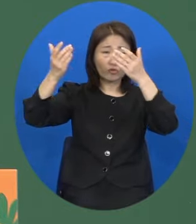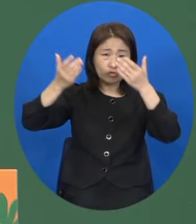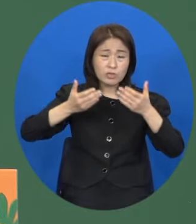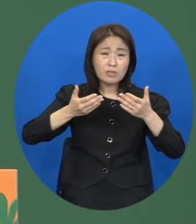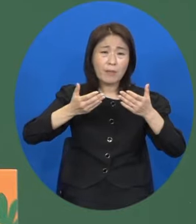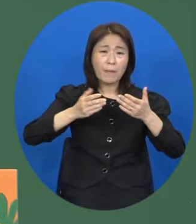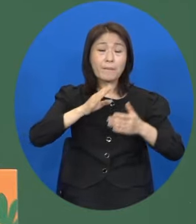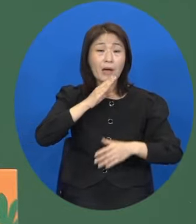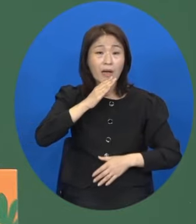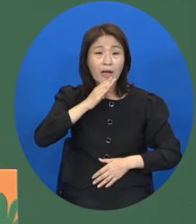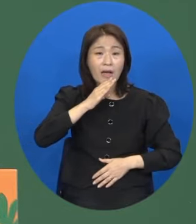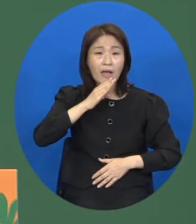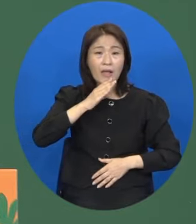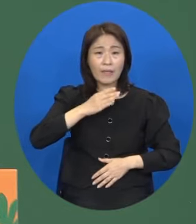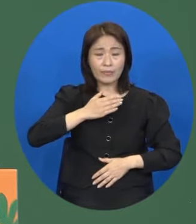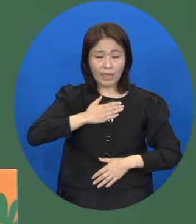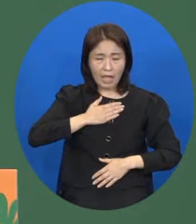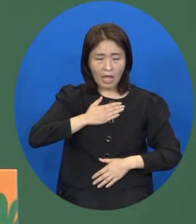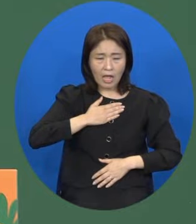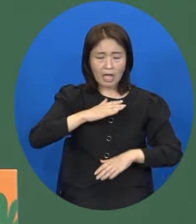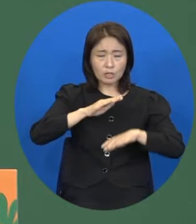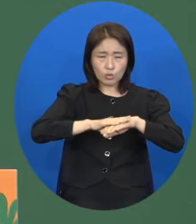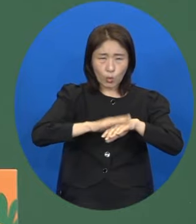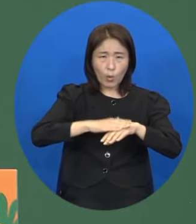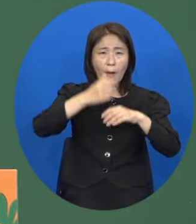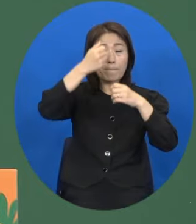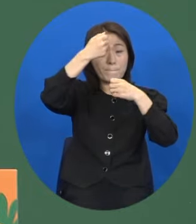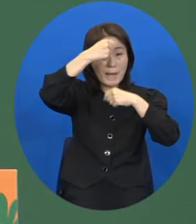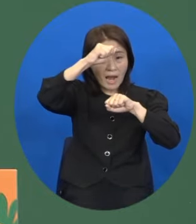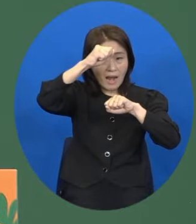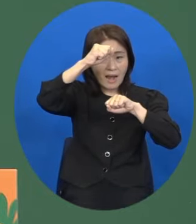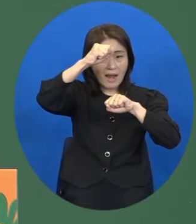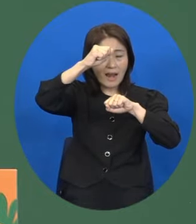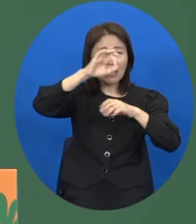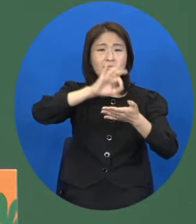나의 발을 대신 사용하기 위해 우리 가정에